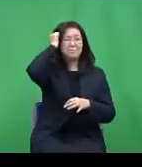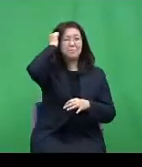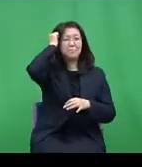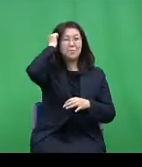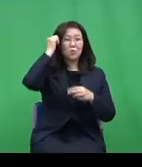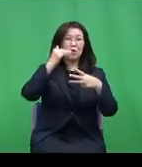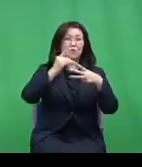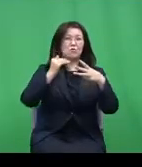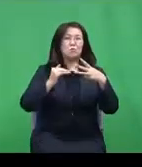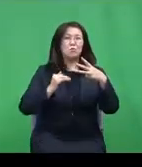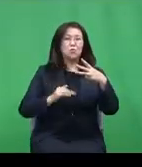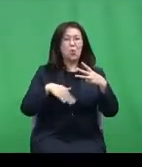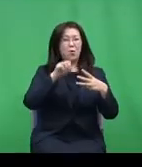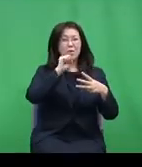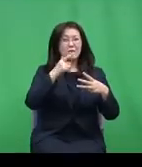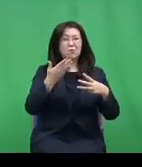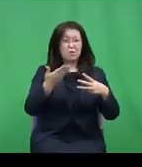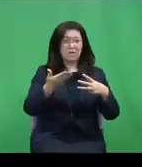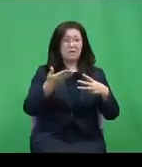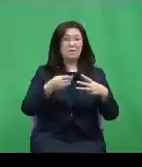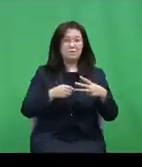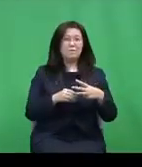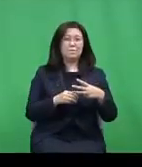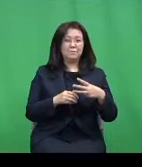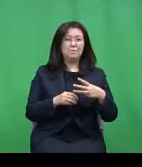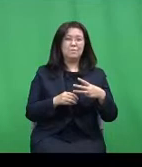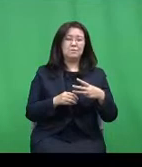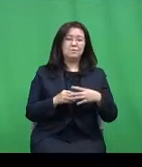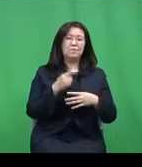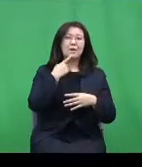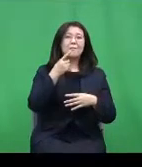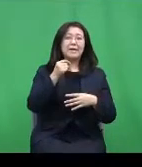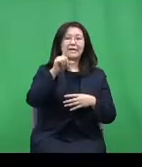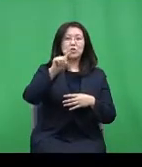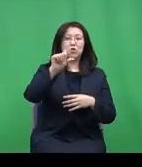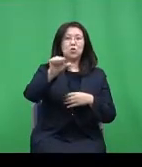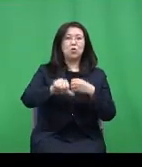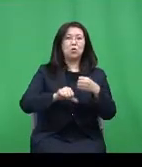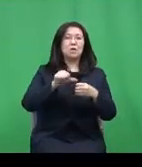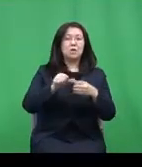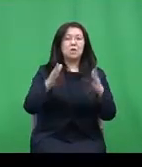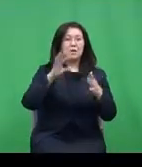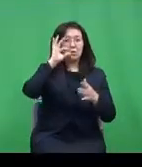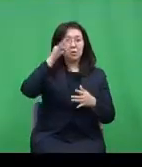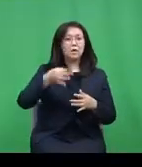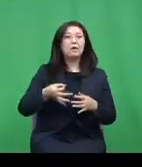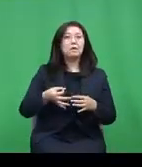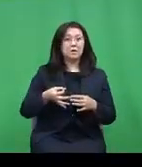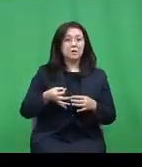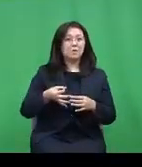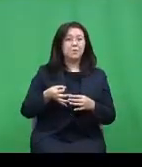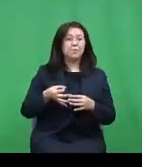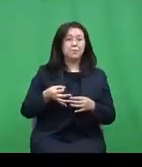まあ一番印象に深い話から順番の方がいいんじゃないですかね。まあやっぱり15年振り返って